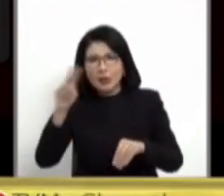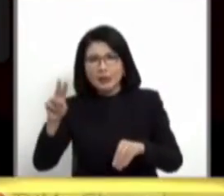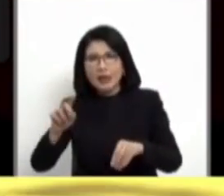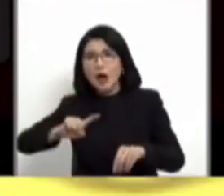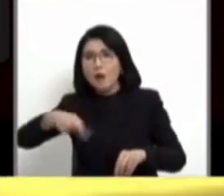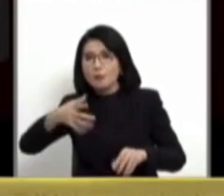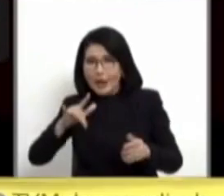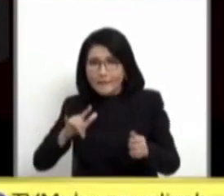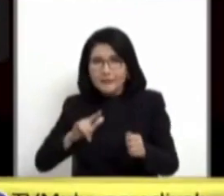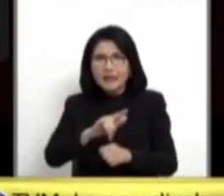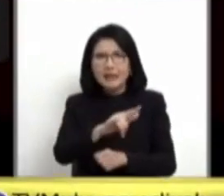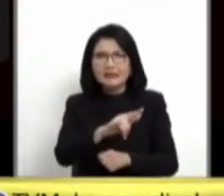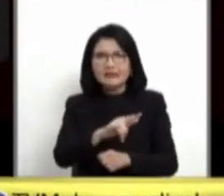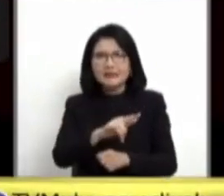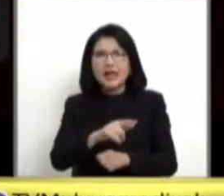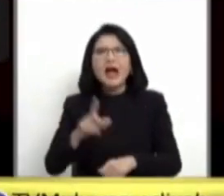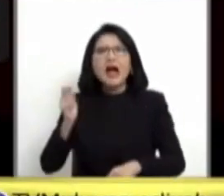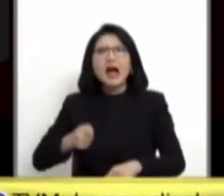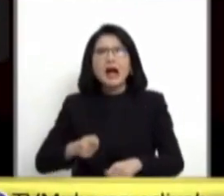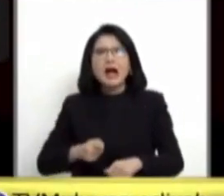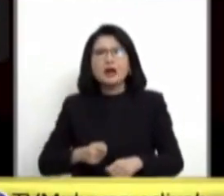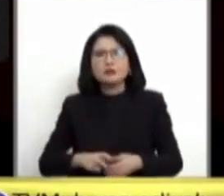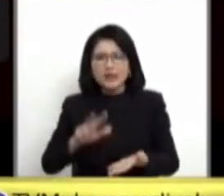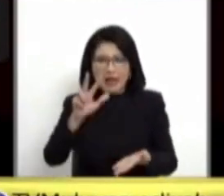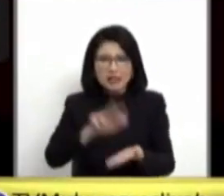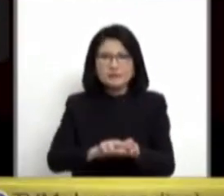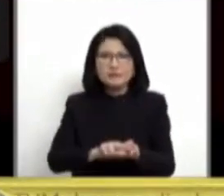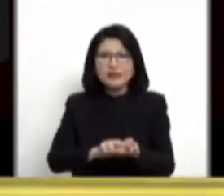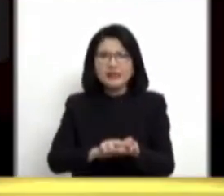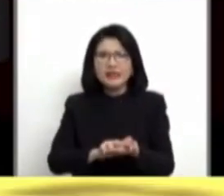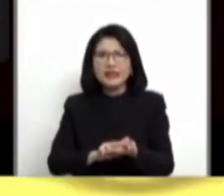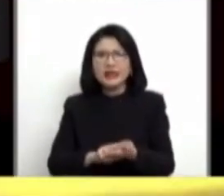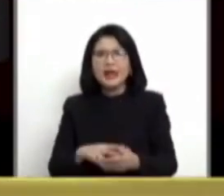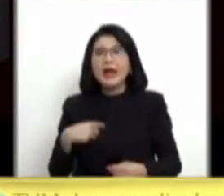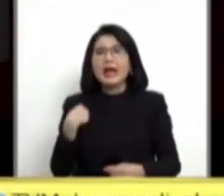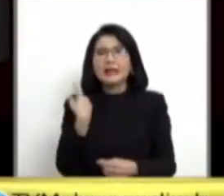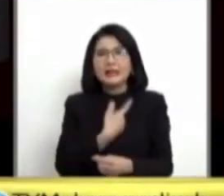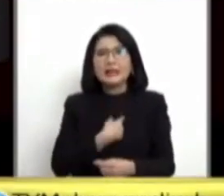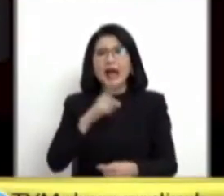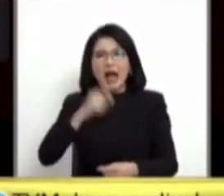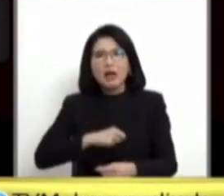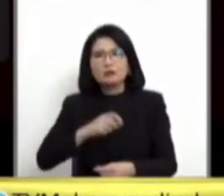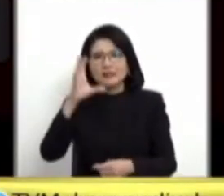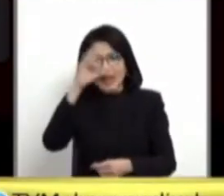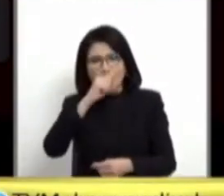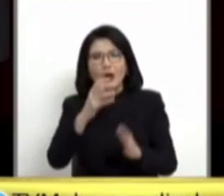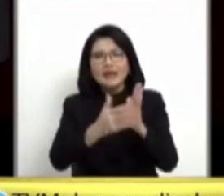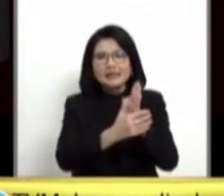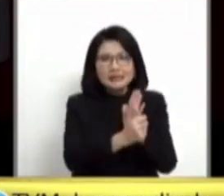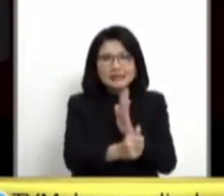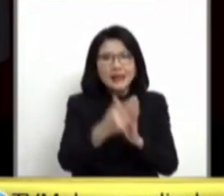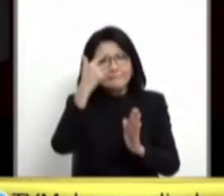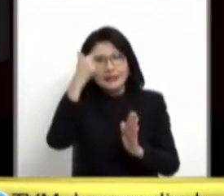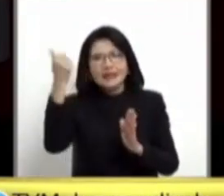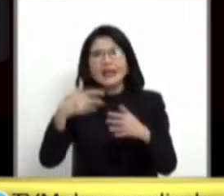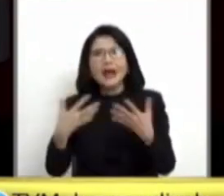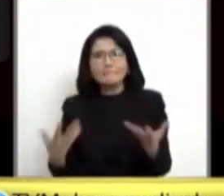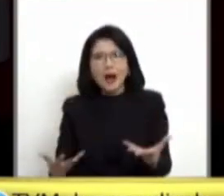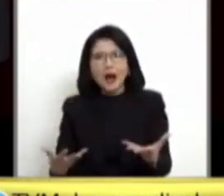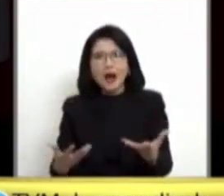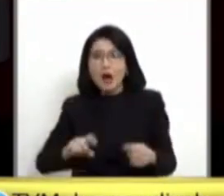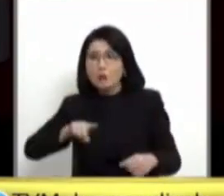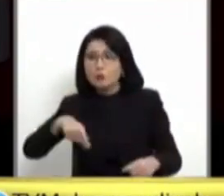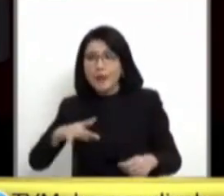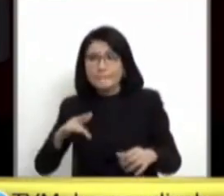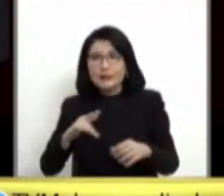berangkat legalitasnya mesti beres mulai mereka Berangkat kita sudah harus tahu skillnya apa mulai mereka